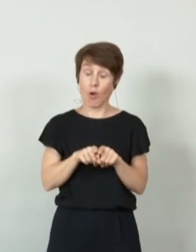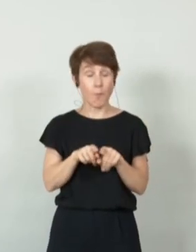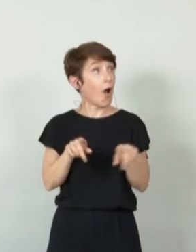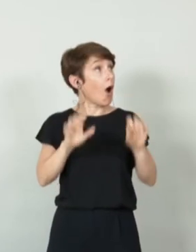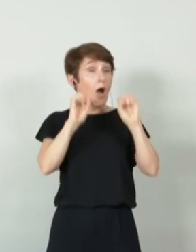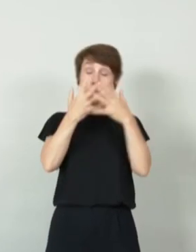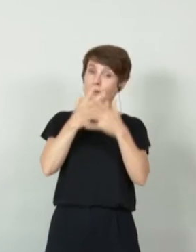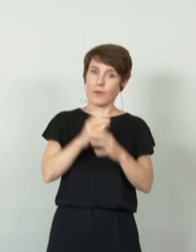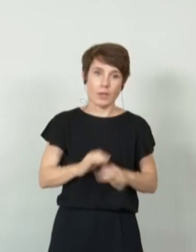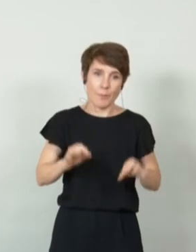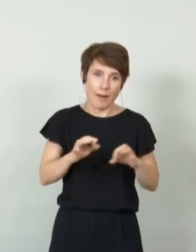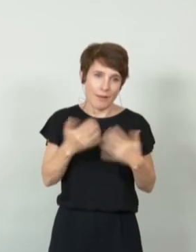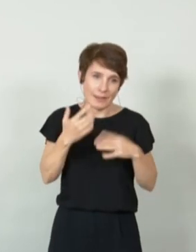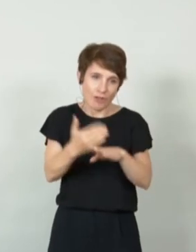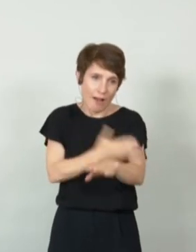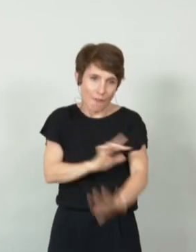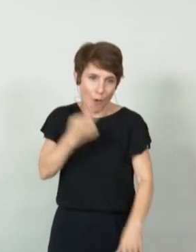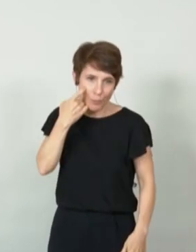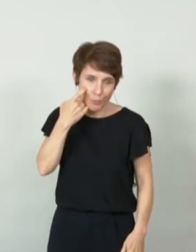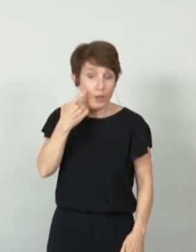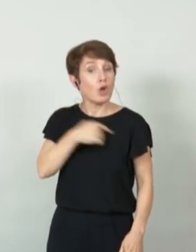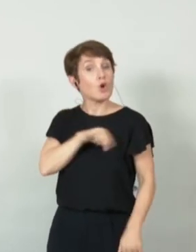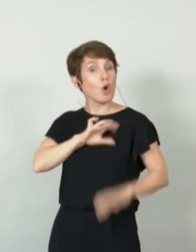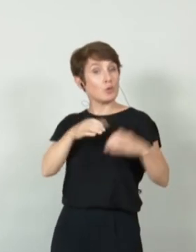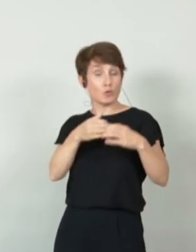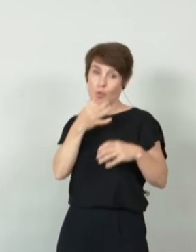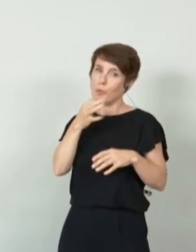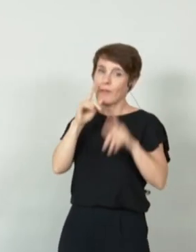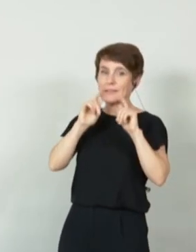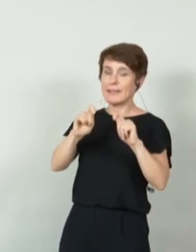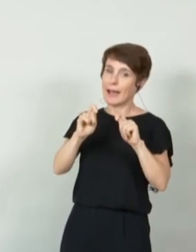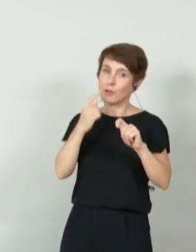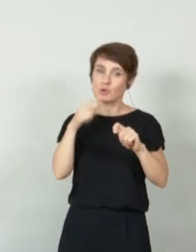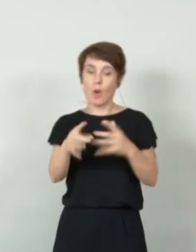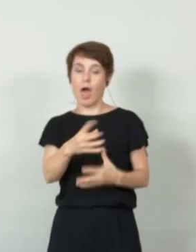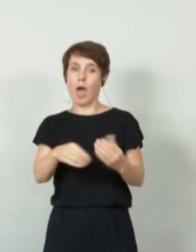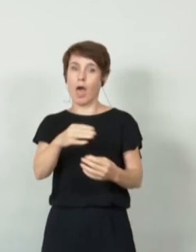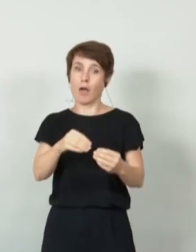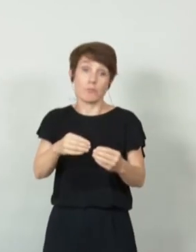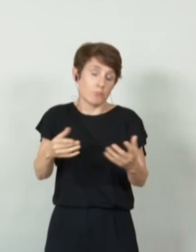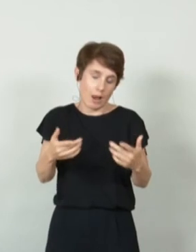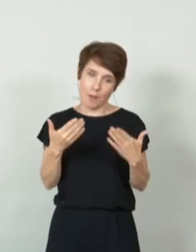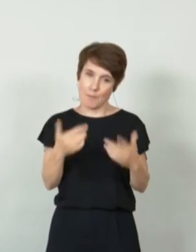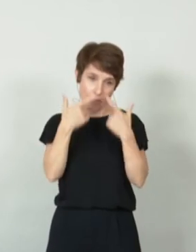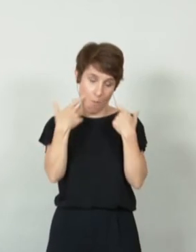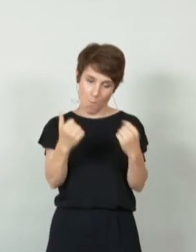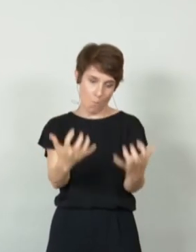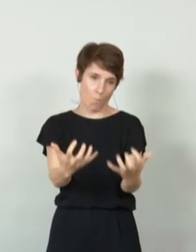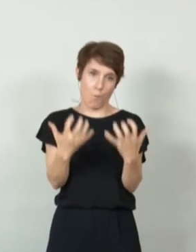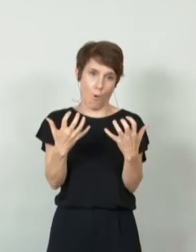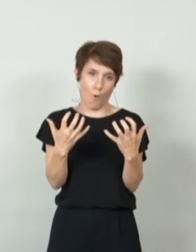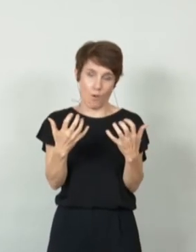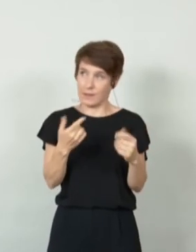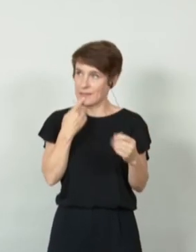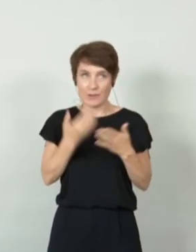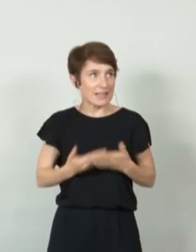notre groupe avait à l'époque parlé de trompe l'oeil mais finalement pas besoin de lire entre les lignes pour se rendre compte à quel point notre navire est à la merci de